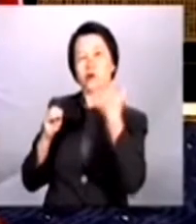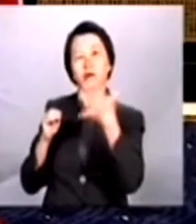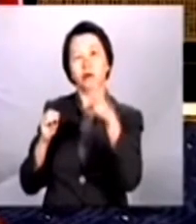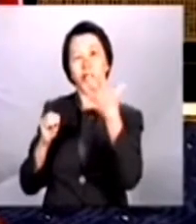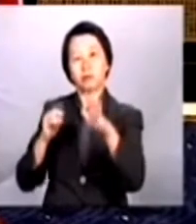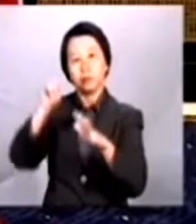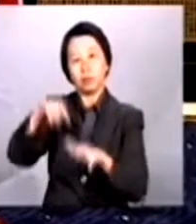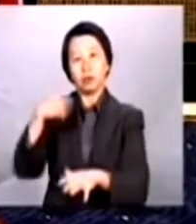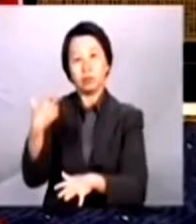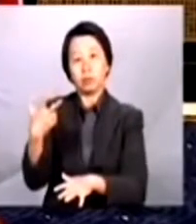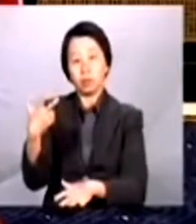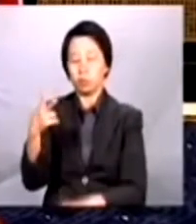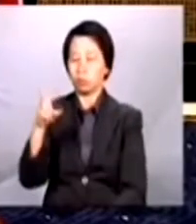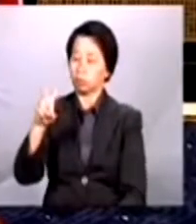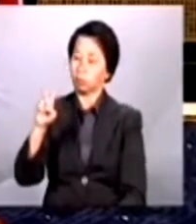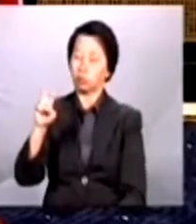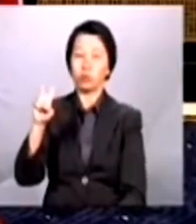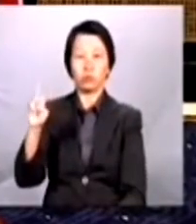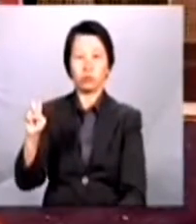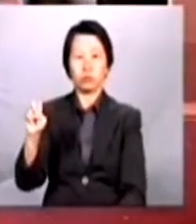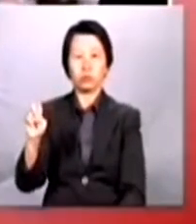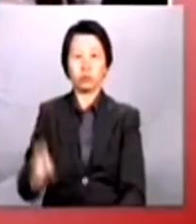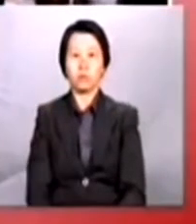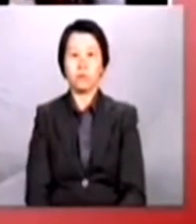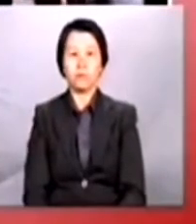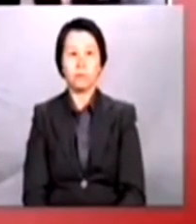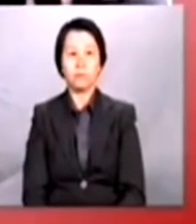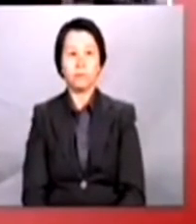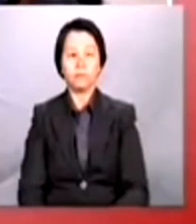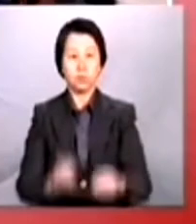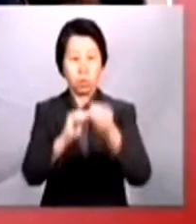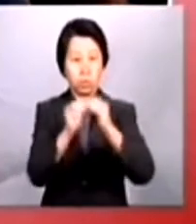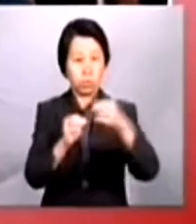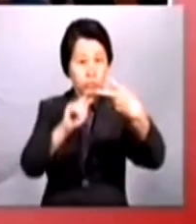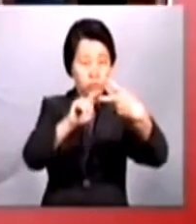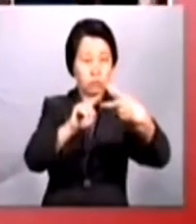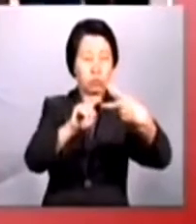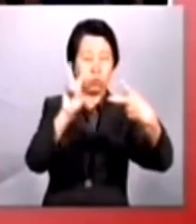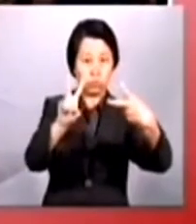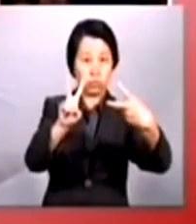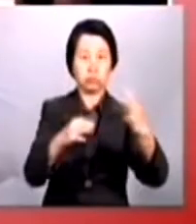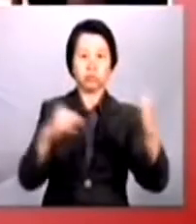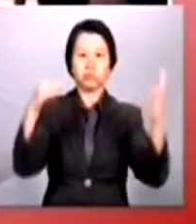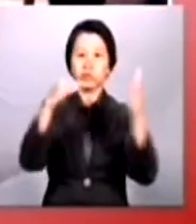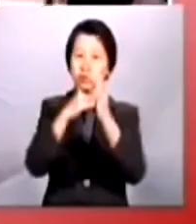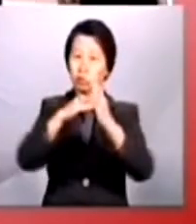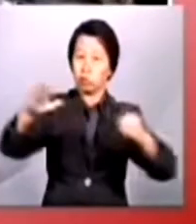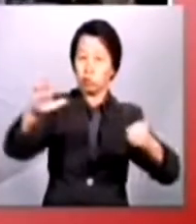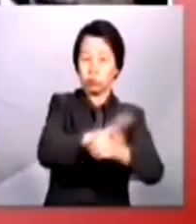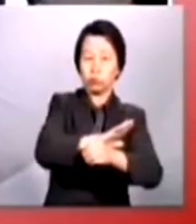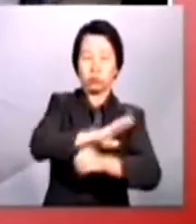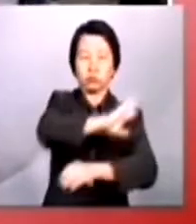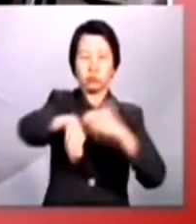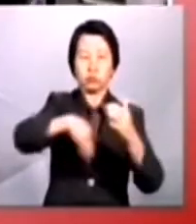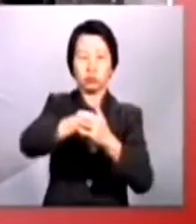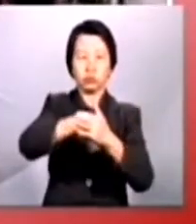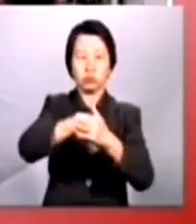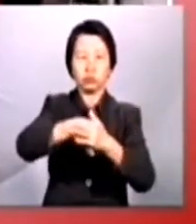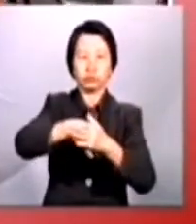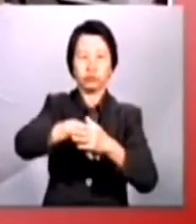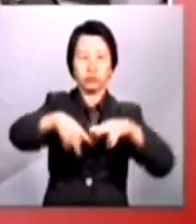15 March 2002 puluh Hai keduanya ilah cekatan menyuruh semua